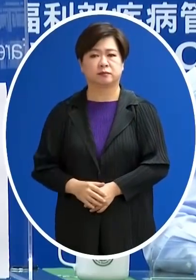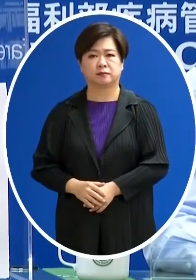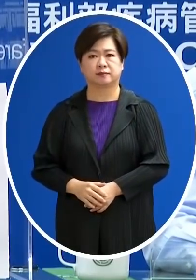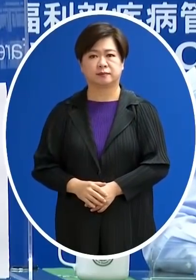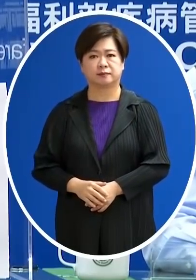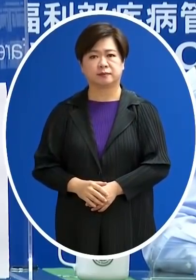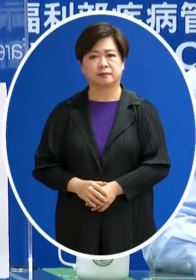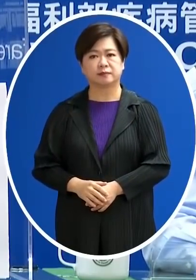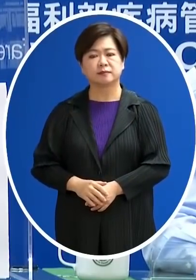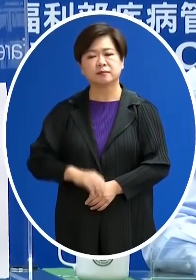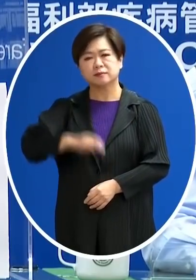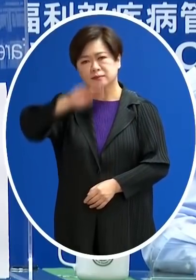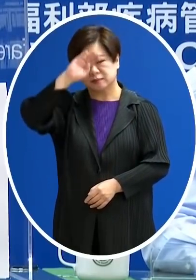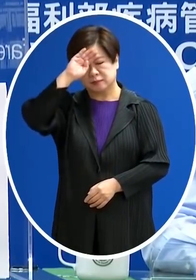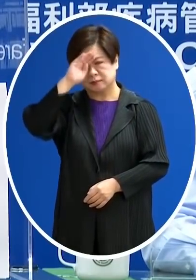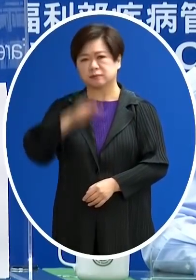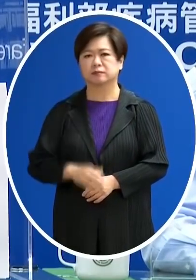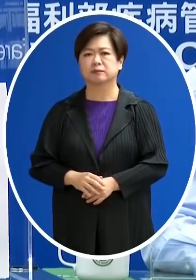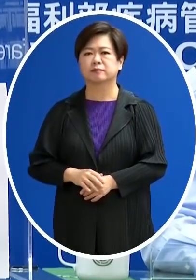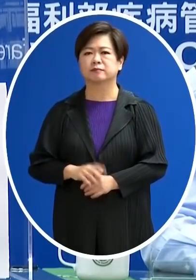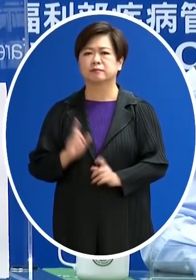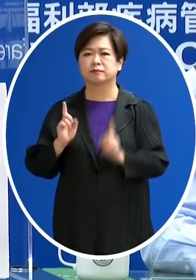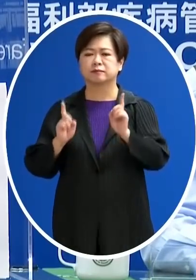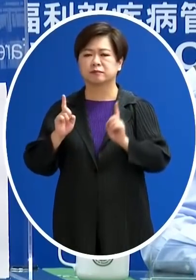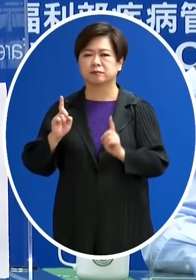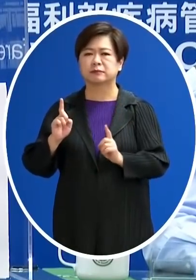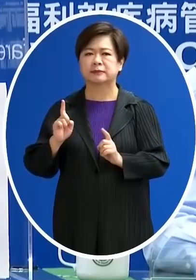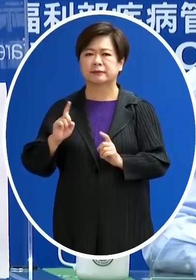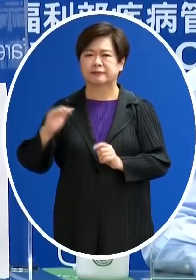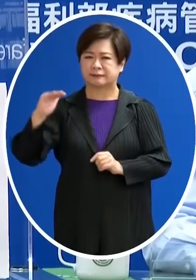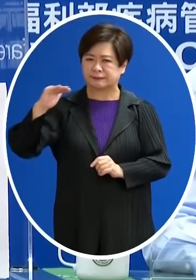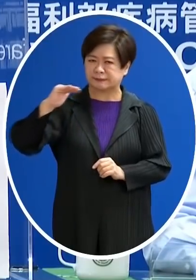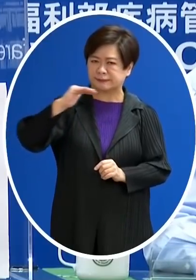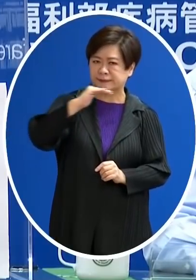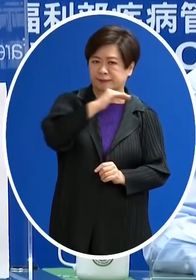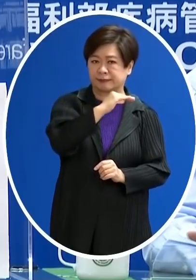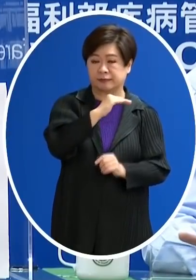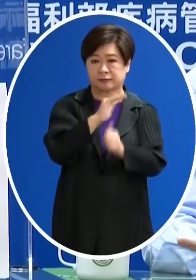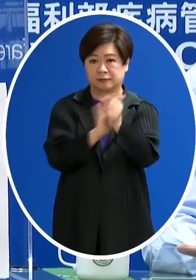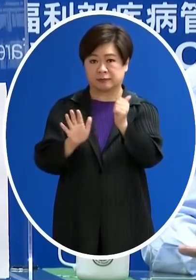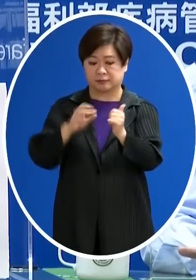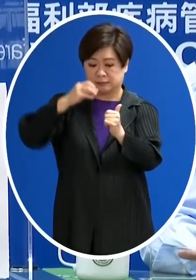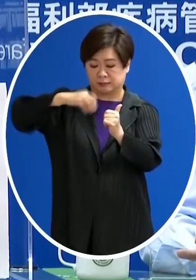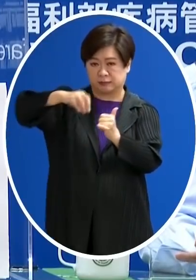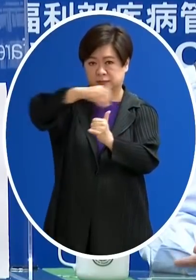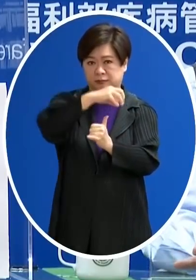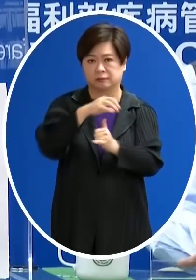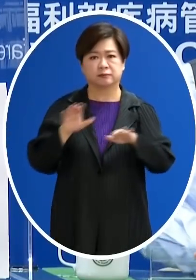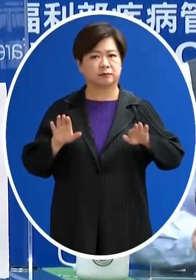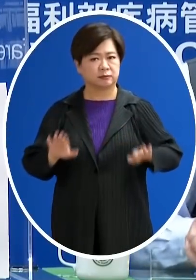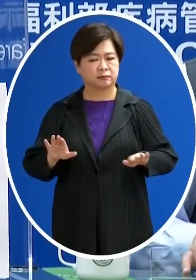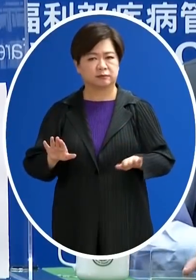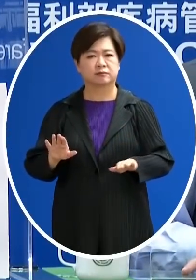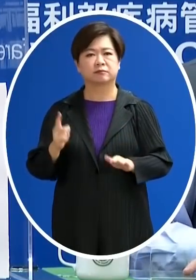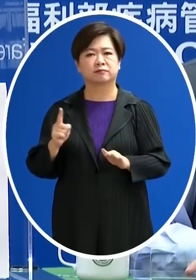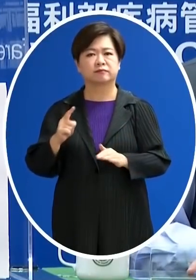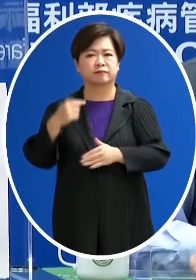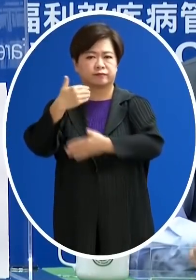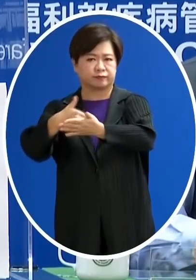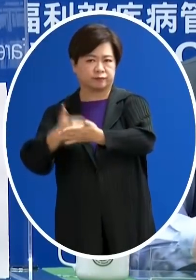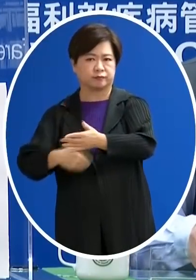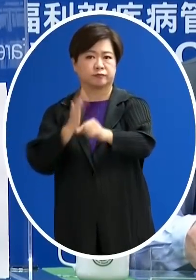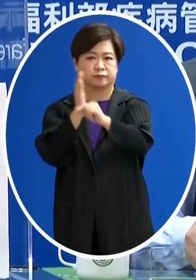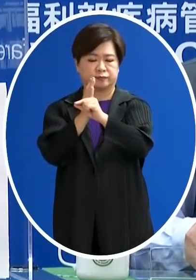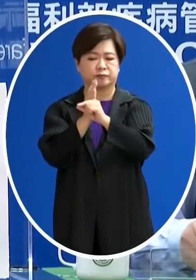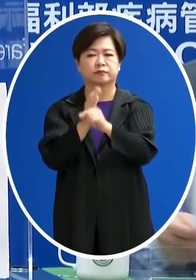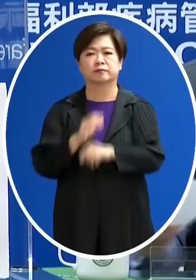病例数哈比较稳定哈之外，哈那影响的县市哈现在也逐渐的哈也比较少，好